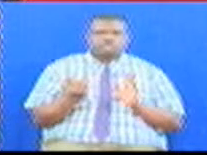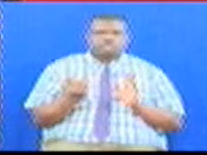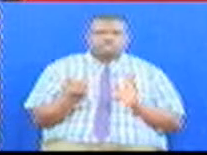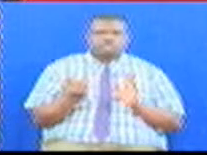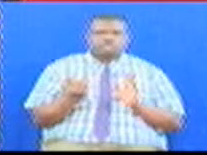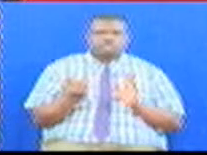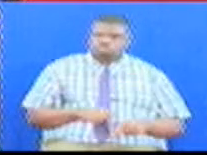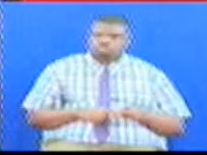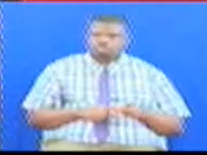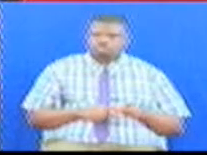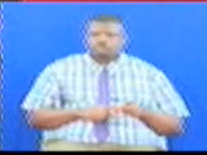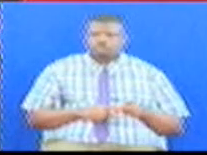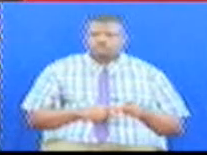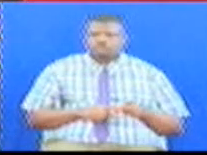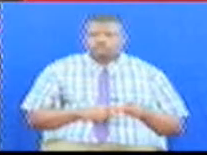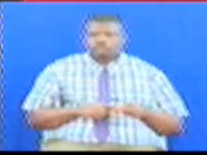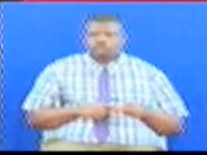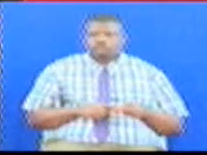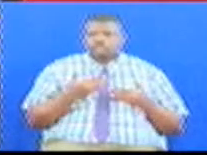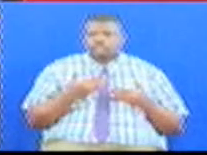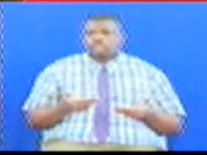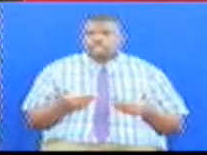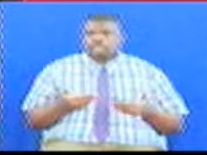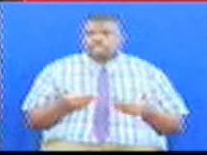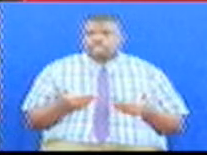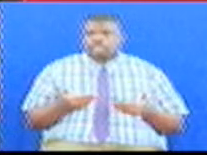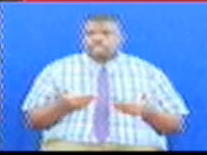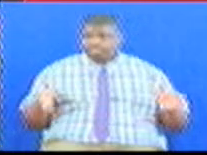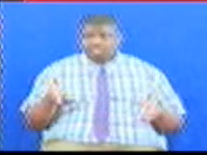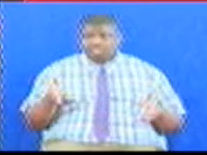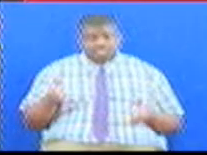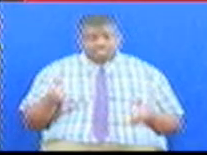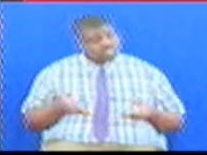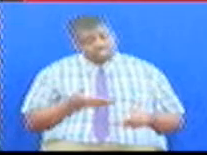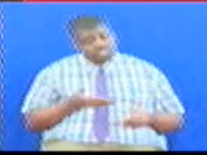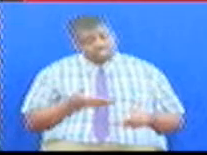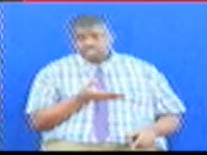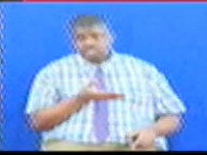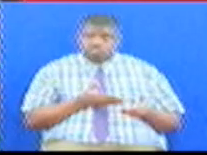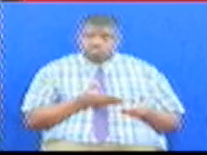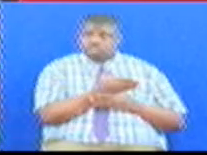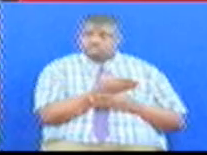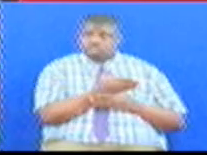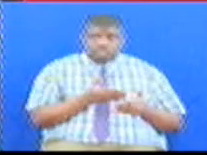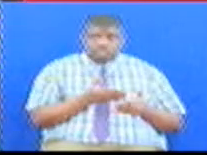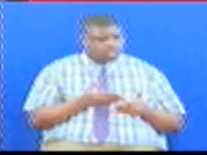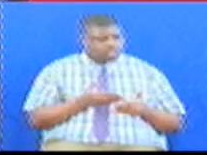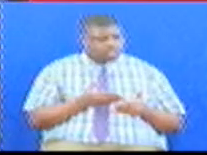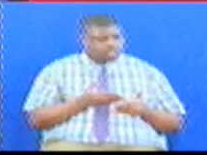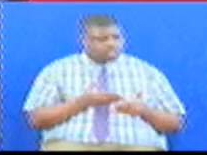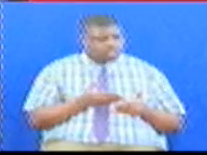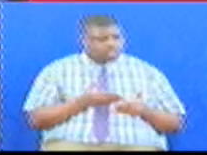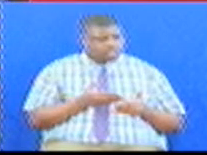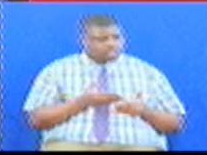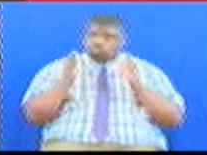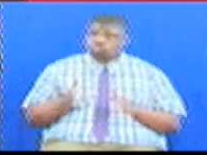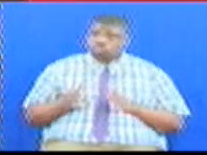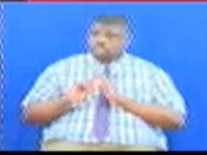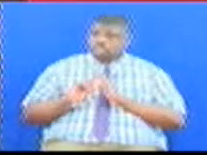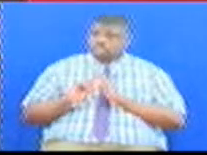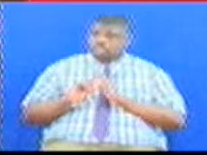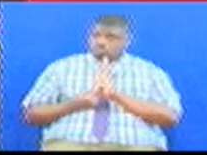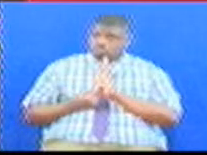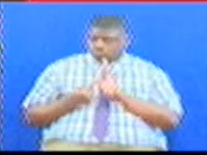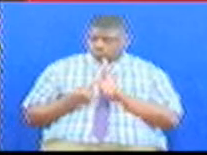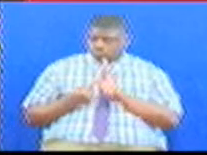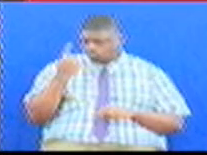Kwa hivyo imetolewa nafasi wa kupitia jaji mkuu kama kigezo cha kwenye sura